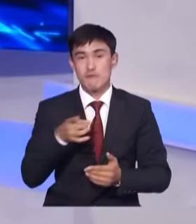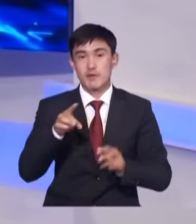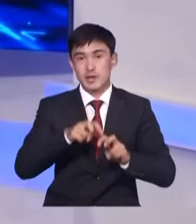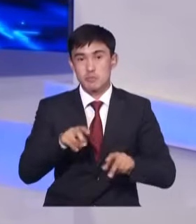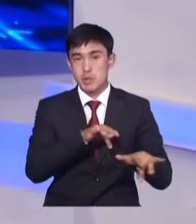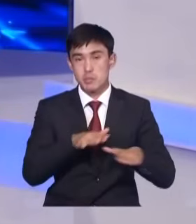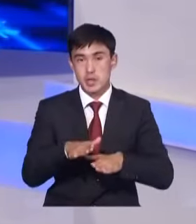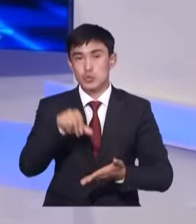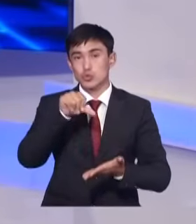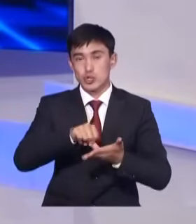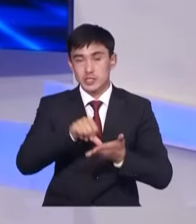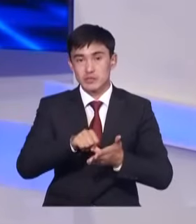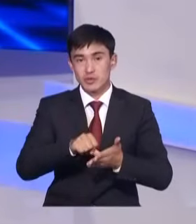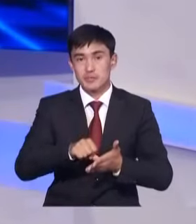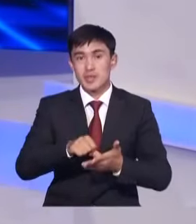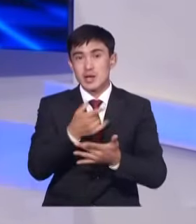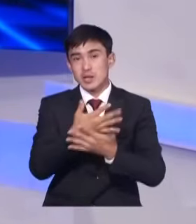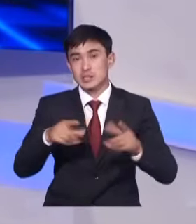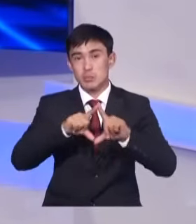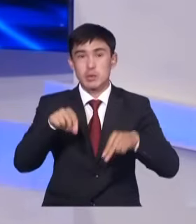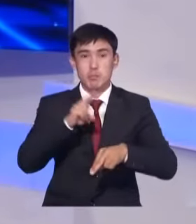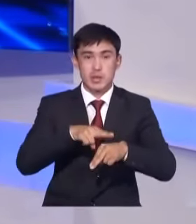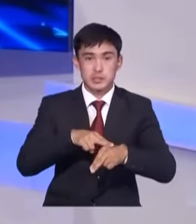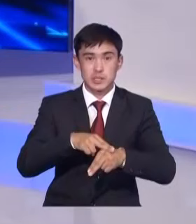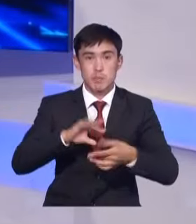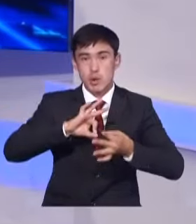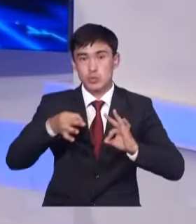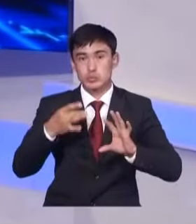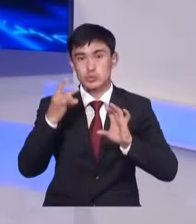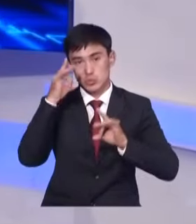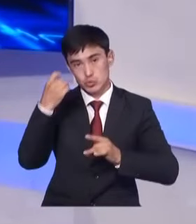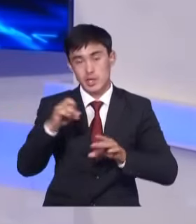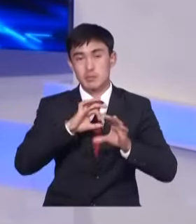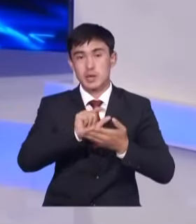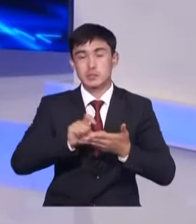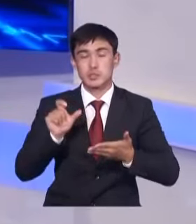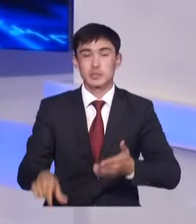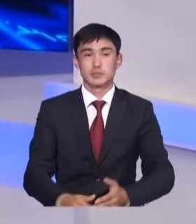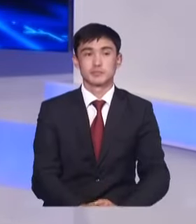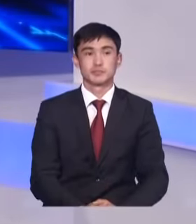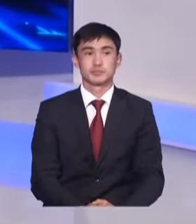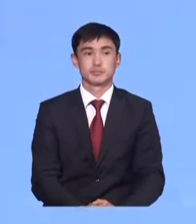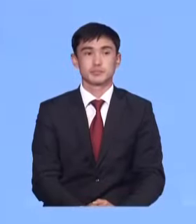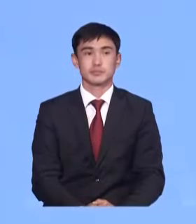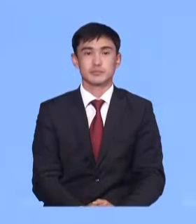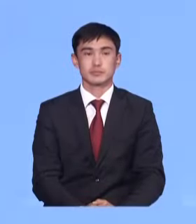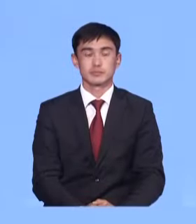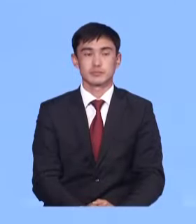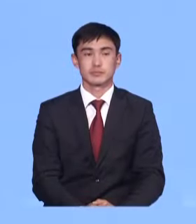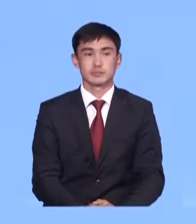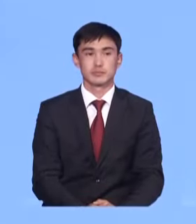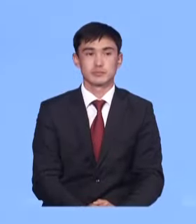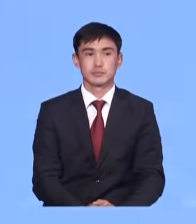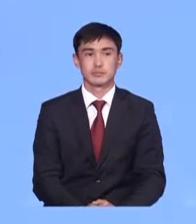что в рейдовом мероприятии приняли участие представители департамента полиции. Подробности у нашего корреспондента.